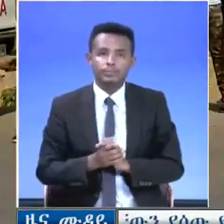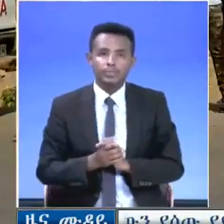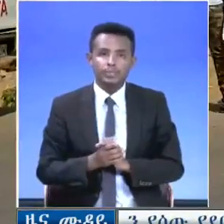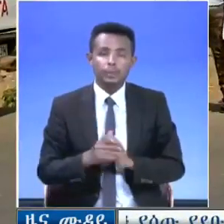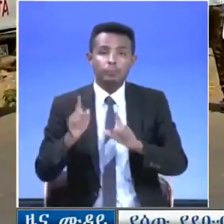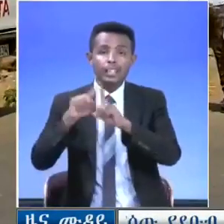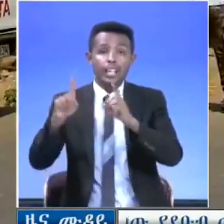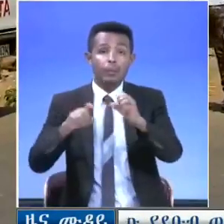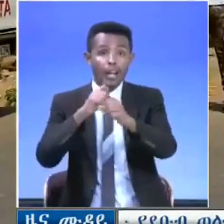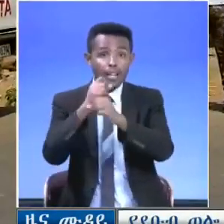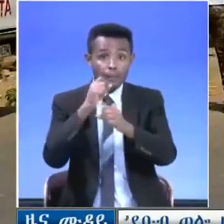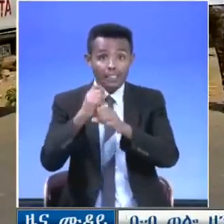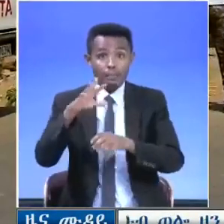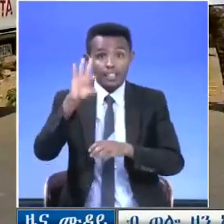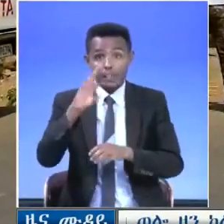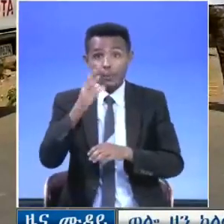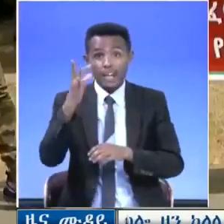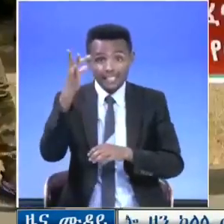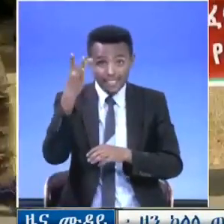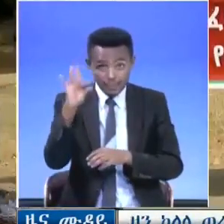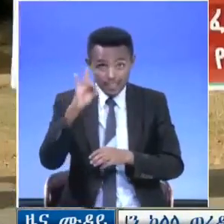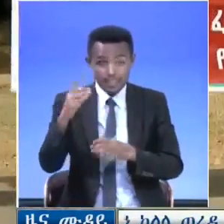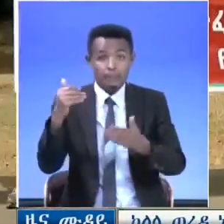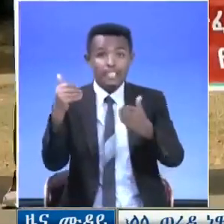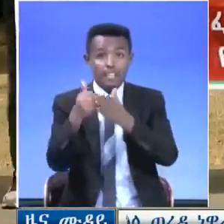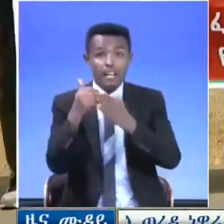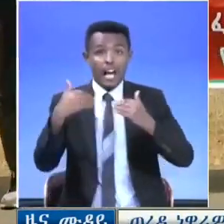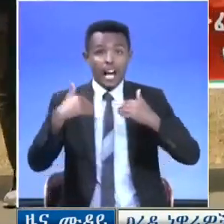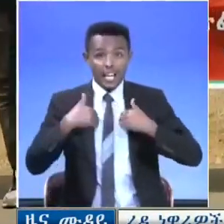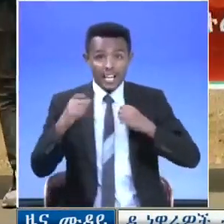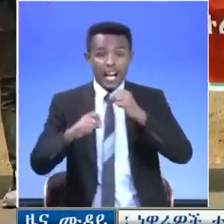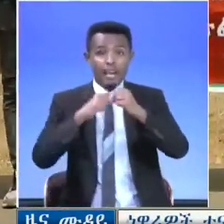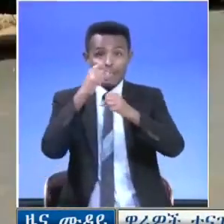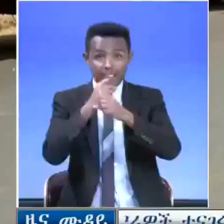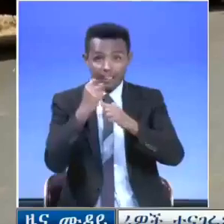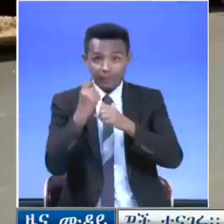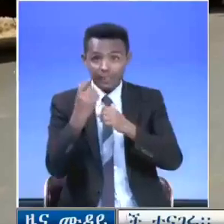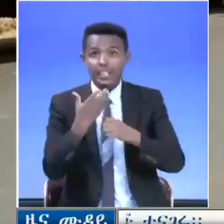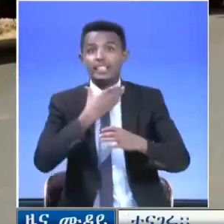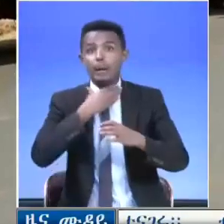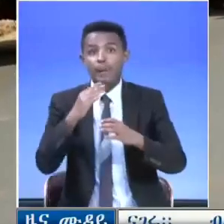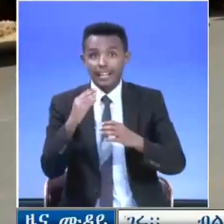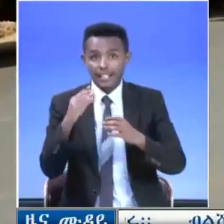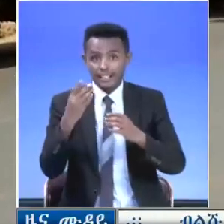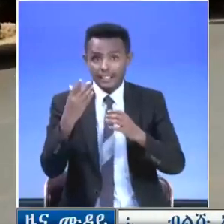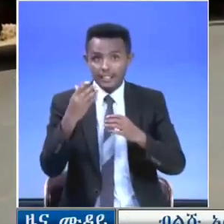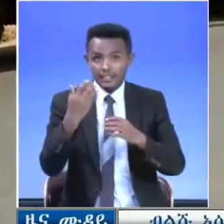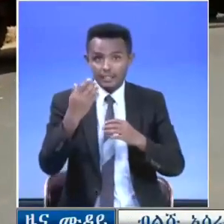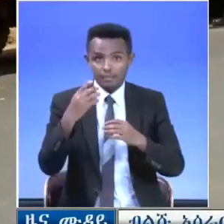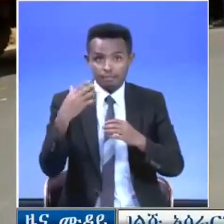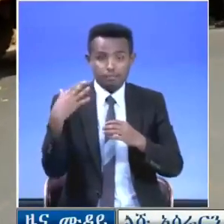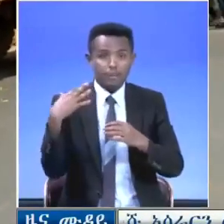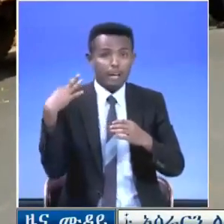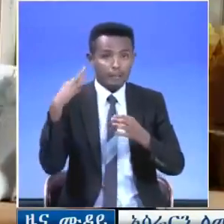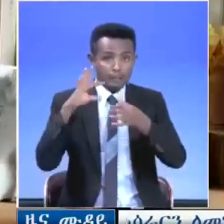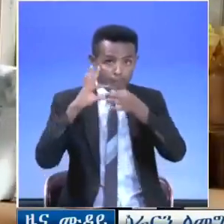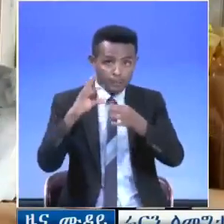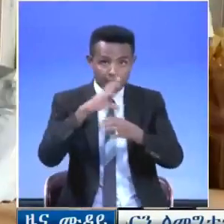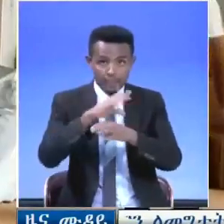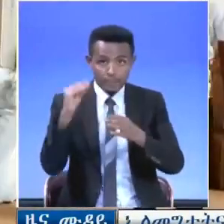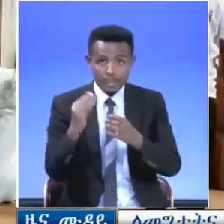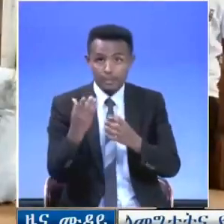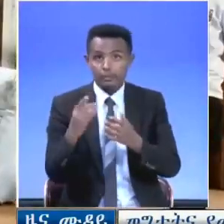በተለያዩ ዓለማት የሚገኙና 18 የሚደርሱ አለን ዓለም አቀፍ የአማራ ሲቪክ ማህበራት ህብረት ከመተከል ዞን ተፈናቅለው በጓንጎ